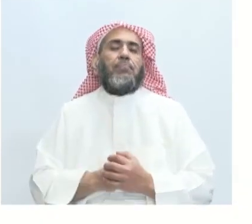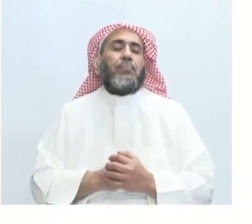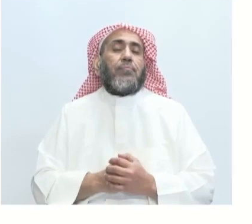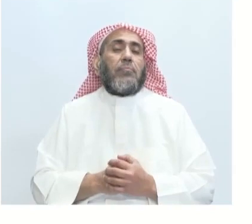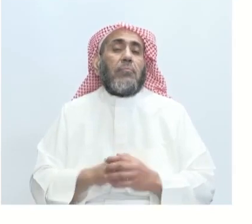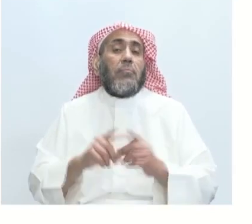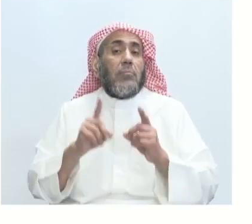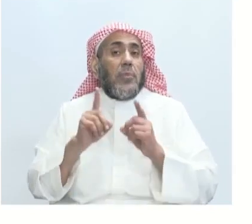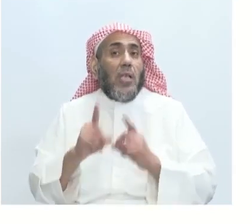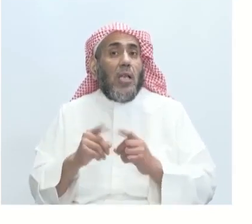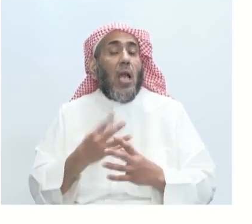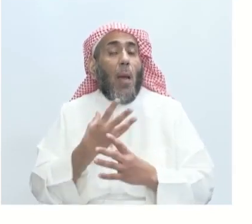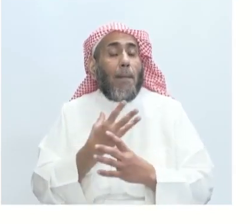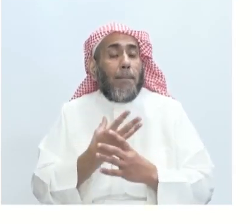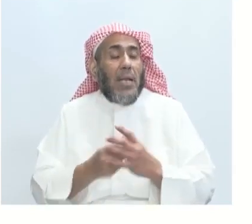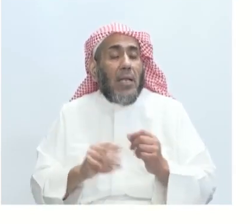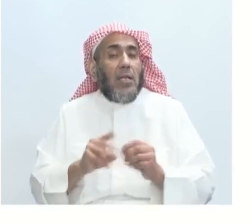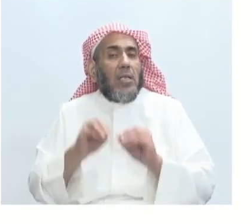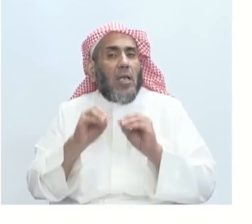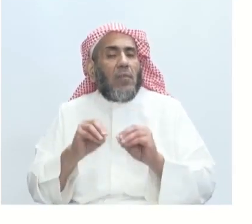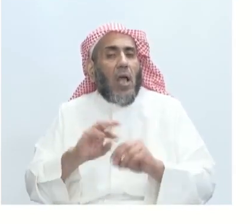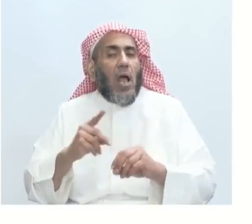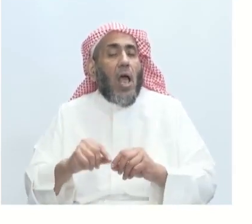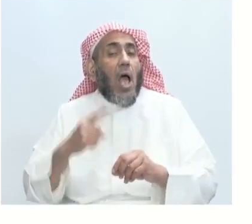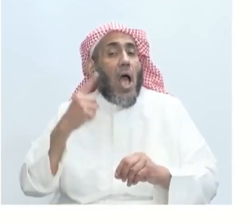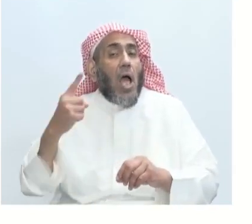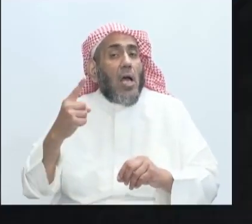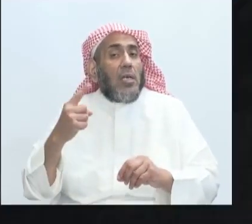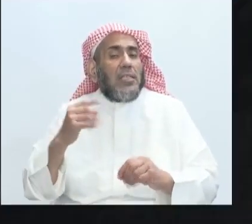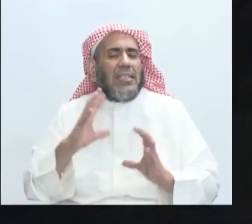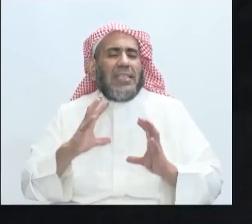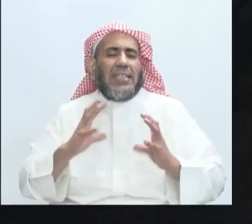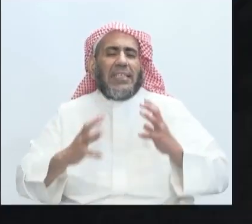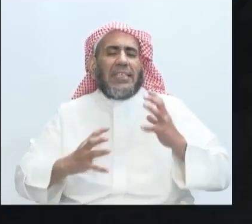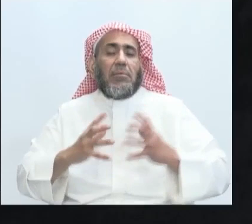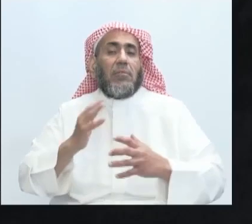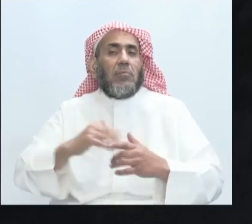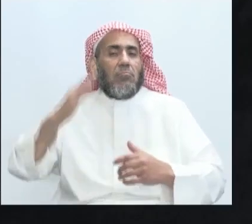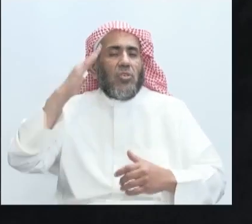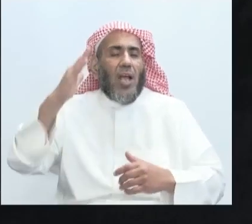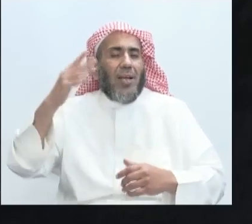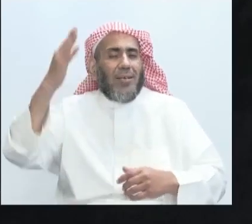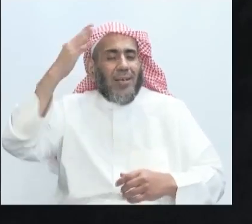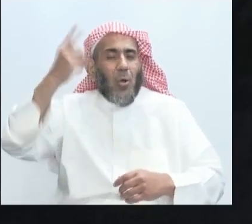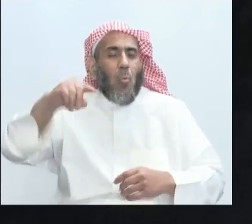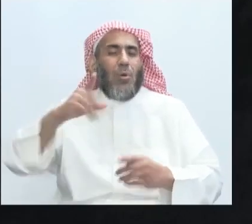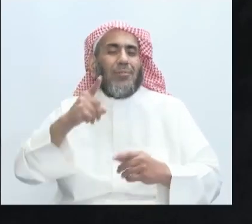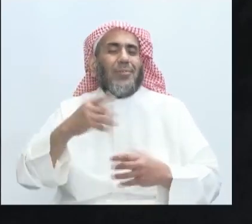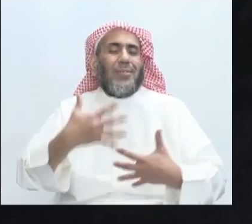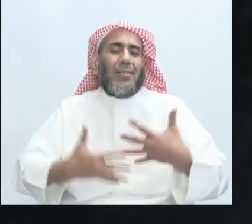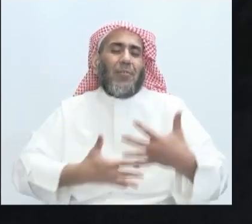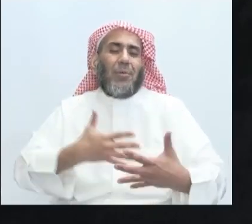بذلك ابنائي وبناتي الطلاب تعرفنا على احد الاضطرابات النفسيه شاكرا ومقدرا لكم